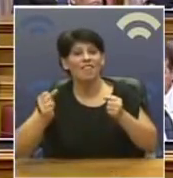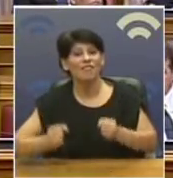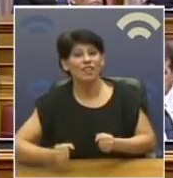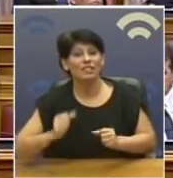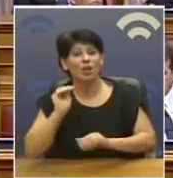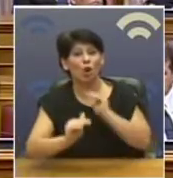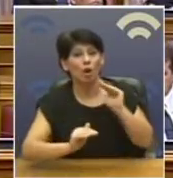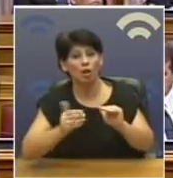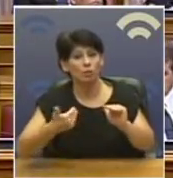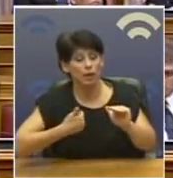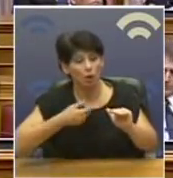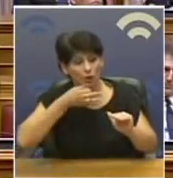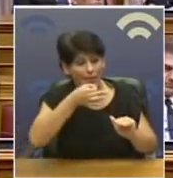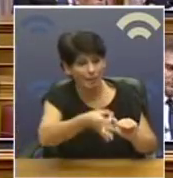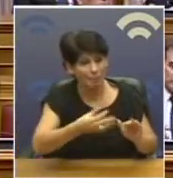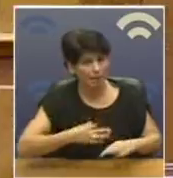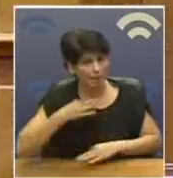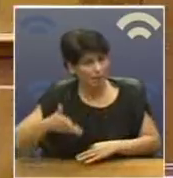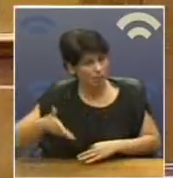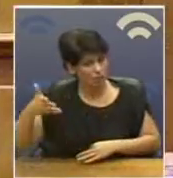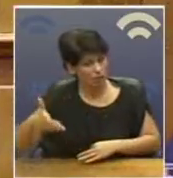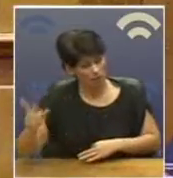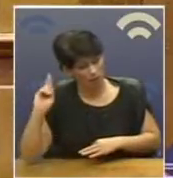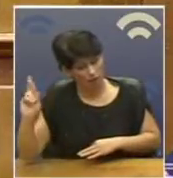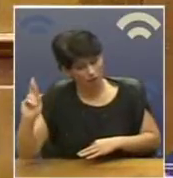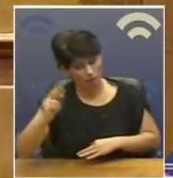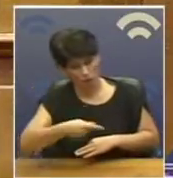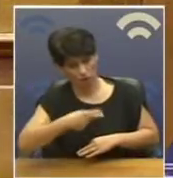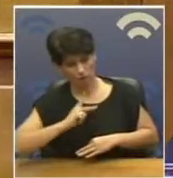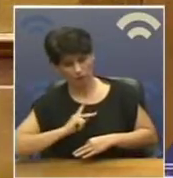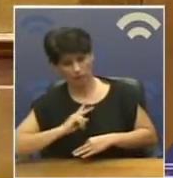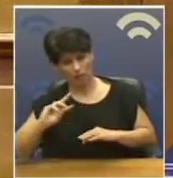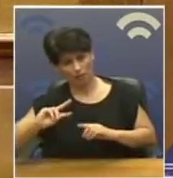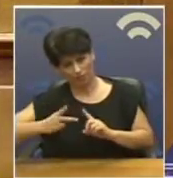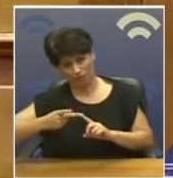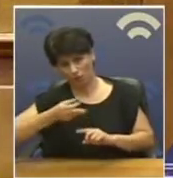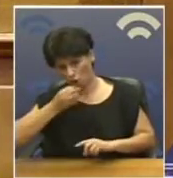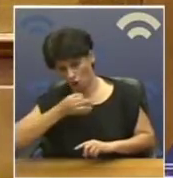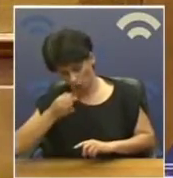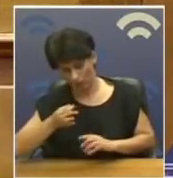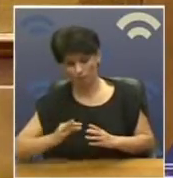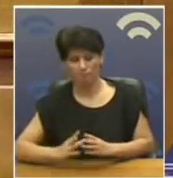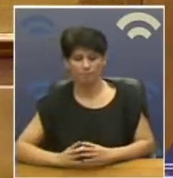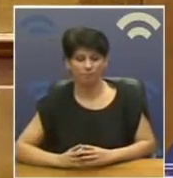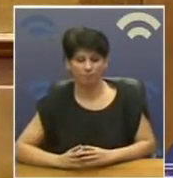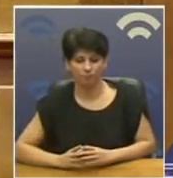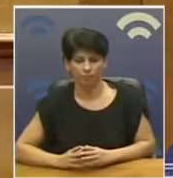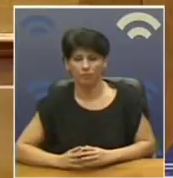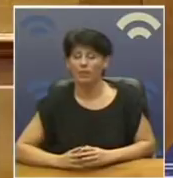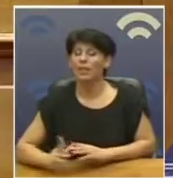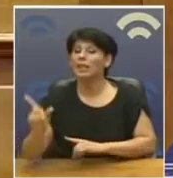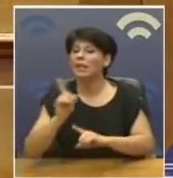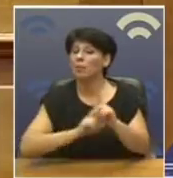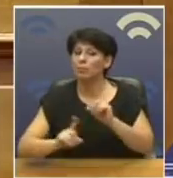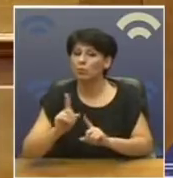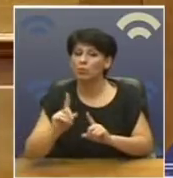σας έθεσα κύριε Μητσοτάκη και ελπίζω να το απαντήσετε στην δευτερολογία σας είναι για ποιους και ποια